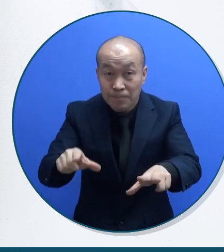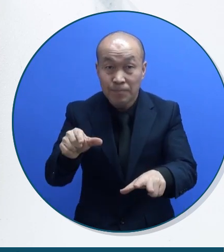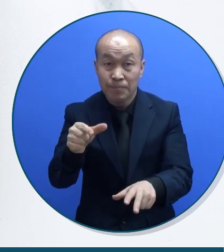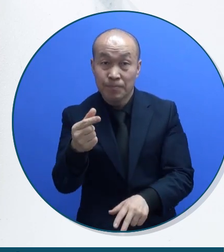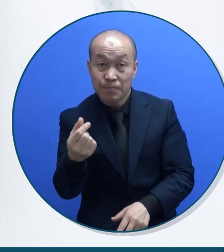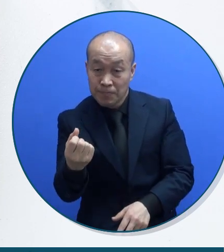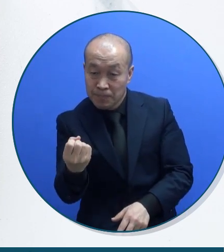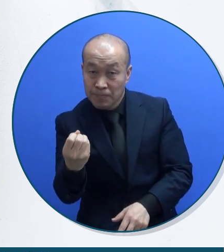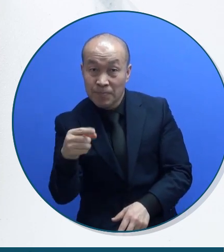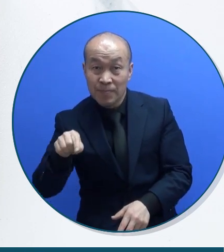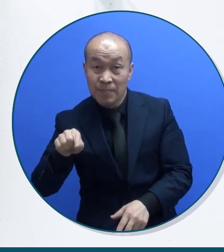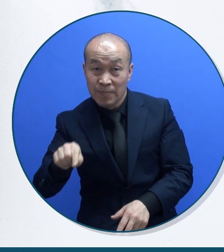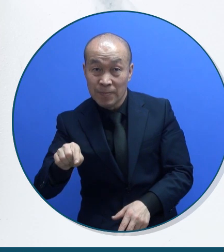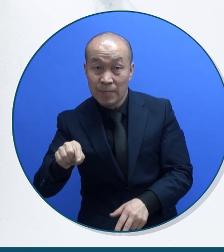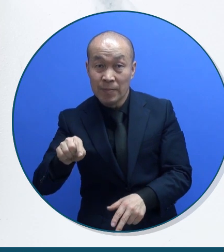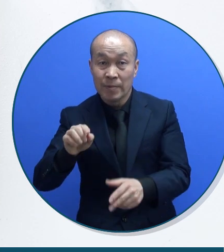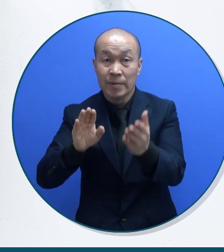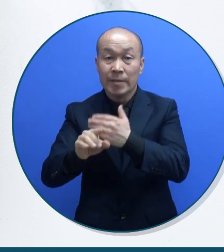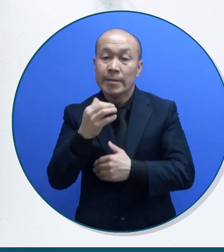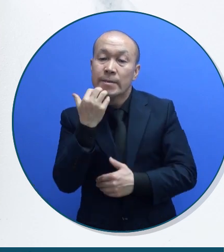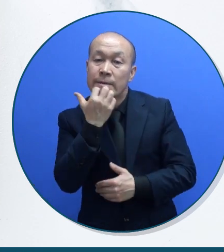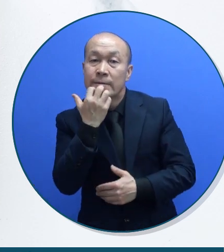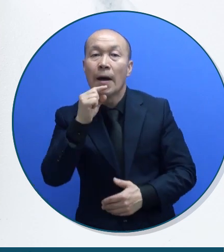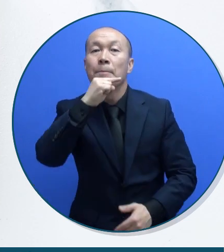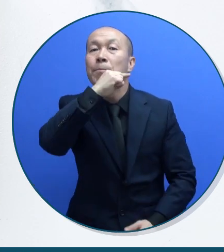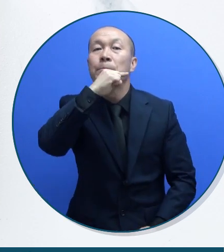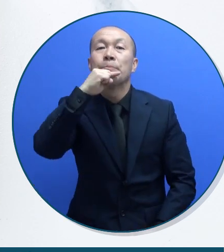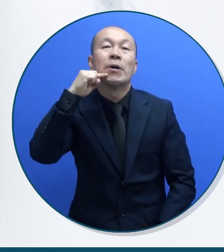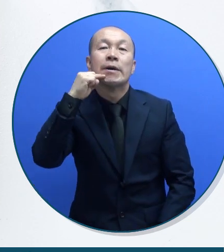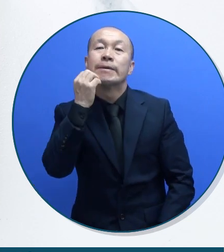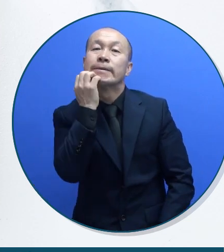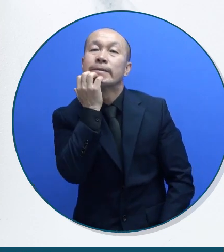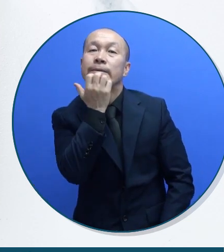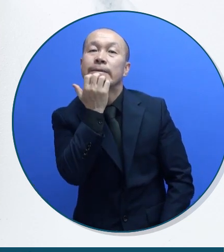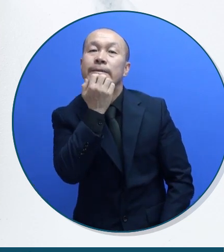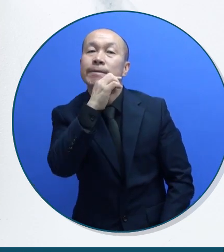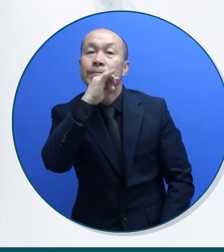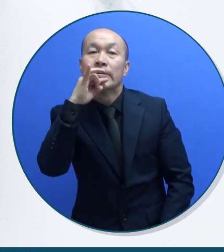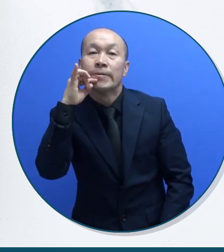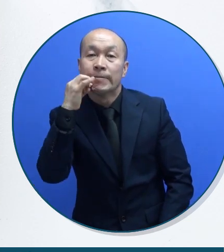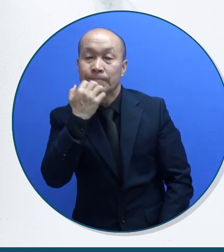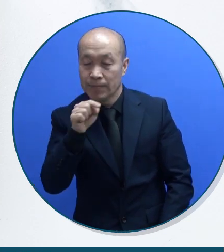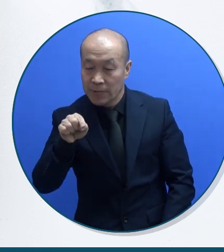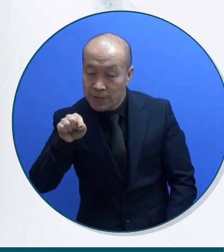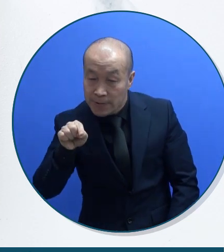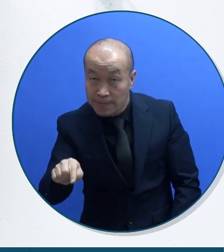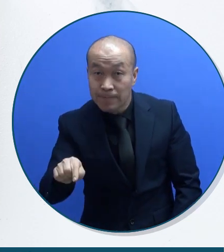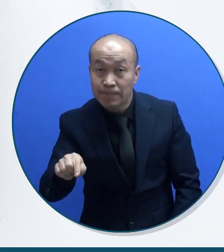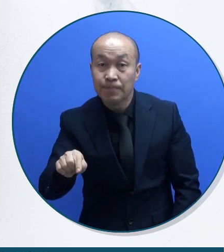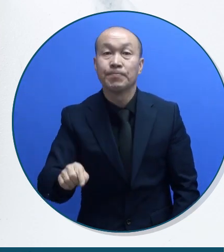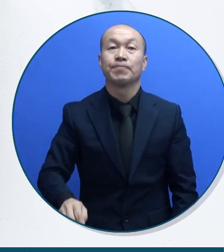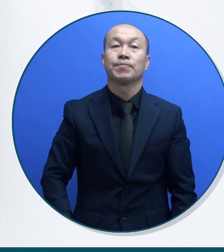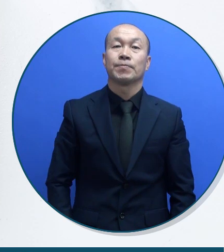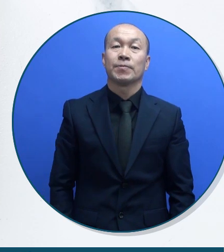지시가 나옵니다. 지금 제세동 실시하세요. 주황색 충격 버튼을 지금 누르세요.